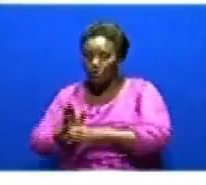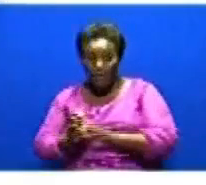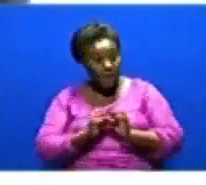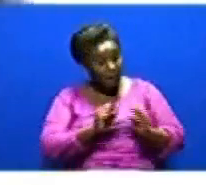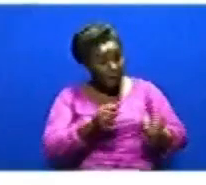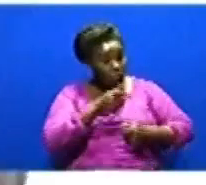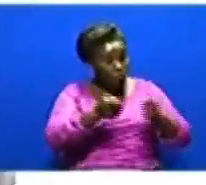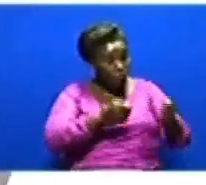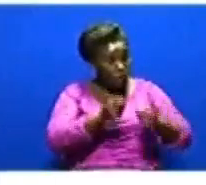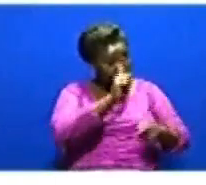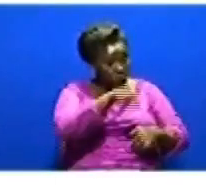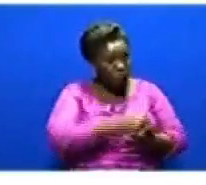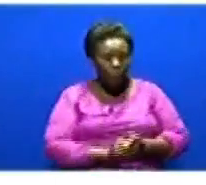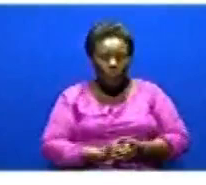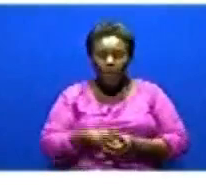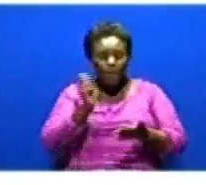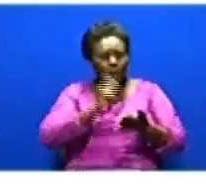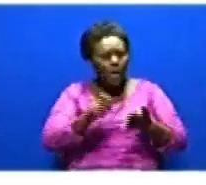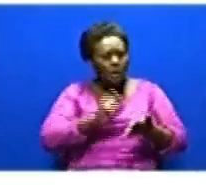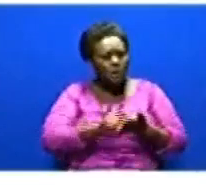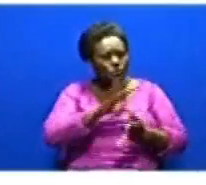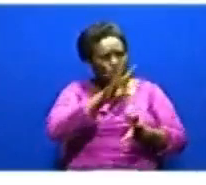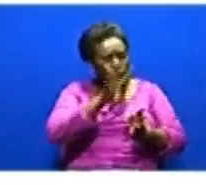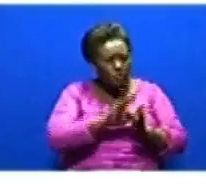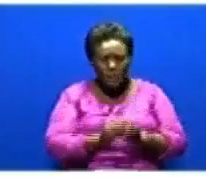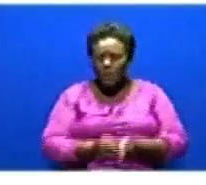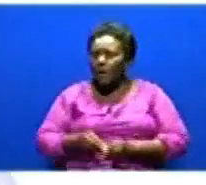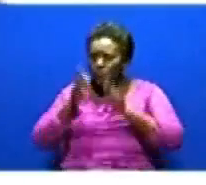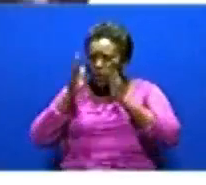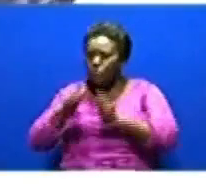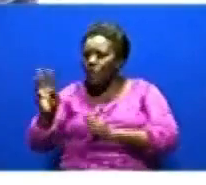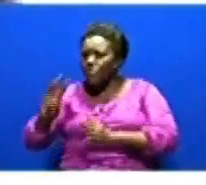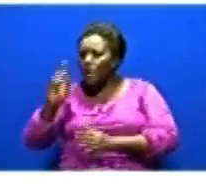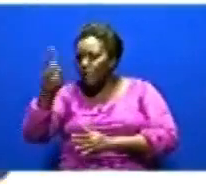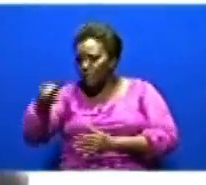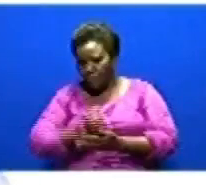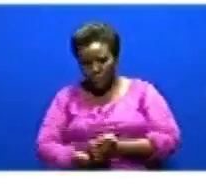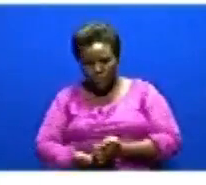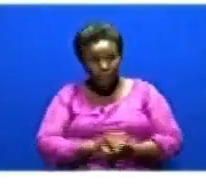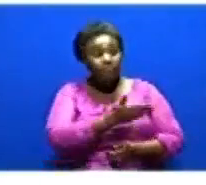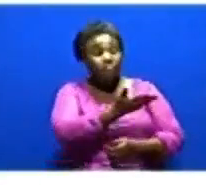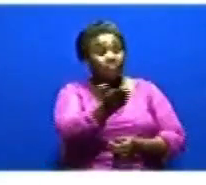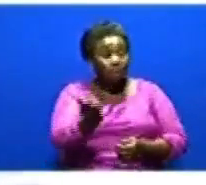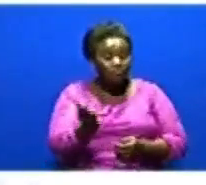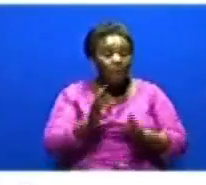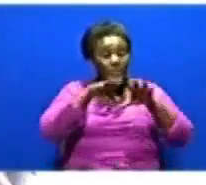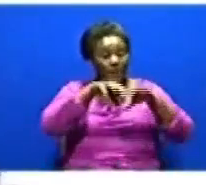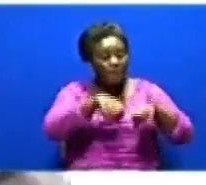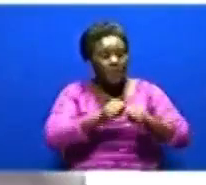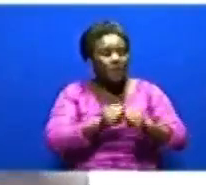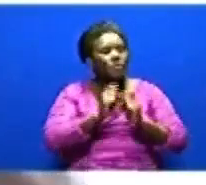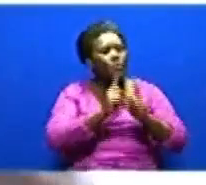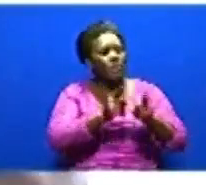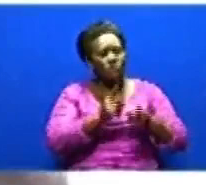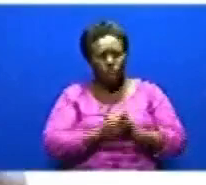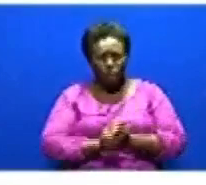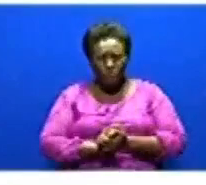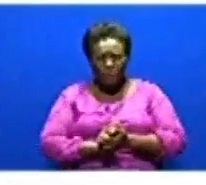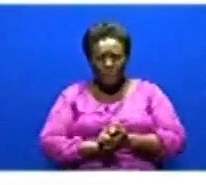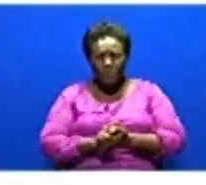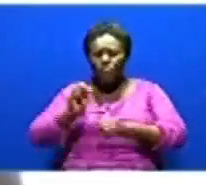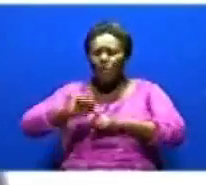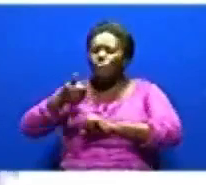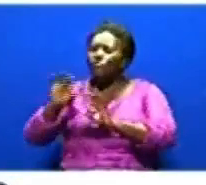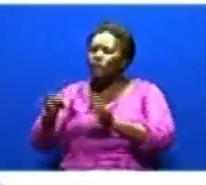madasi na wakuu wa wilaya wote nimewaita na watendaji wa halmashauri. Nyinyi ndio wenye kumiliki hao walimu wanaopigwa. Mnaruhusu vipi mwalimu anakaa